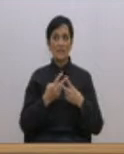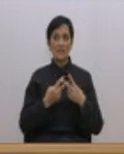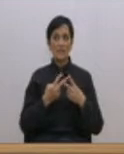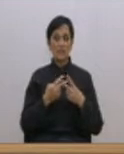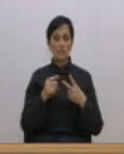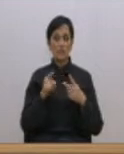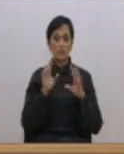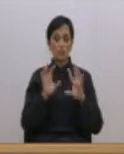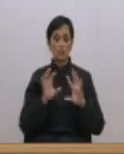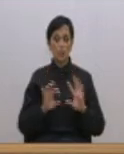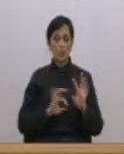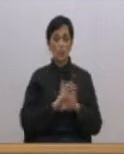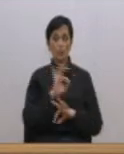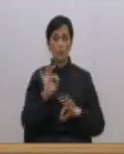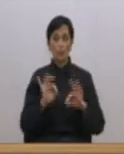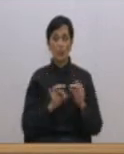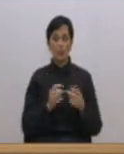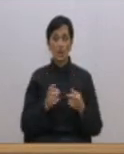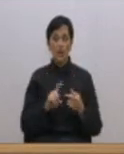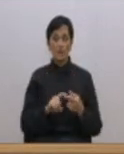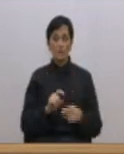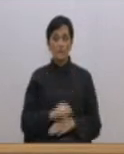პენიტენციური კოდექსის პროექტთან დაკავშირებით.